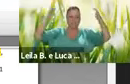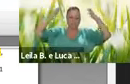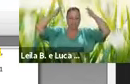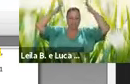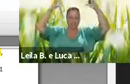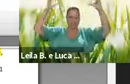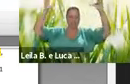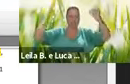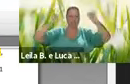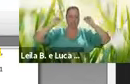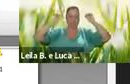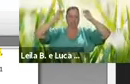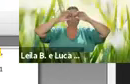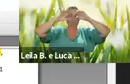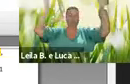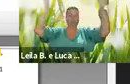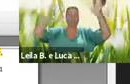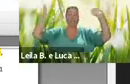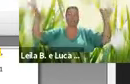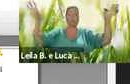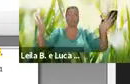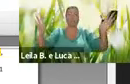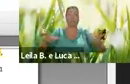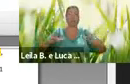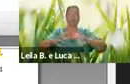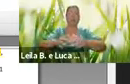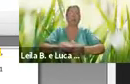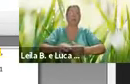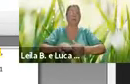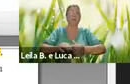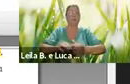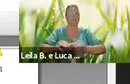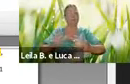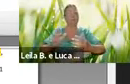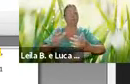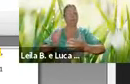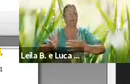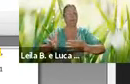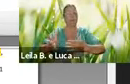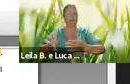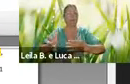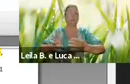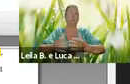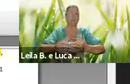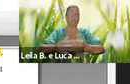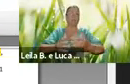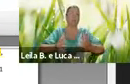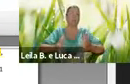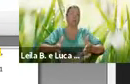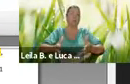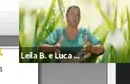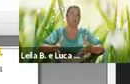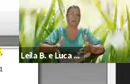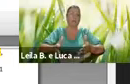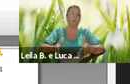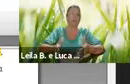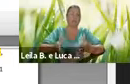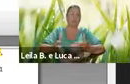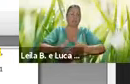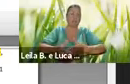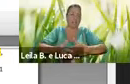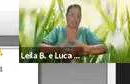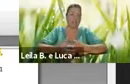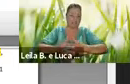hanno i santi, no? Che irradiava luce, ma non uguale a Clementino, perché era